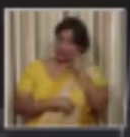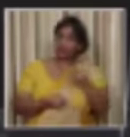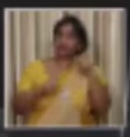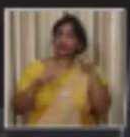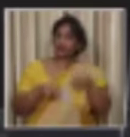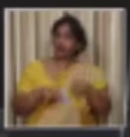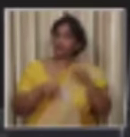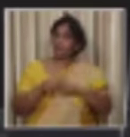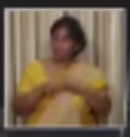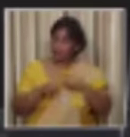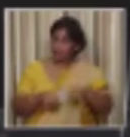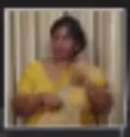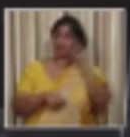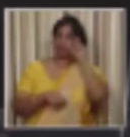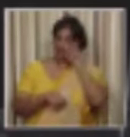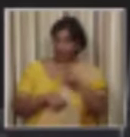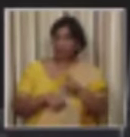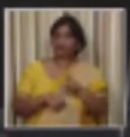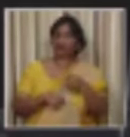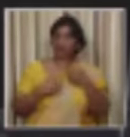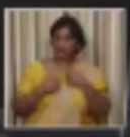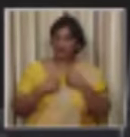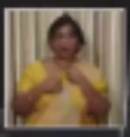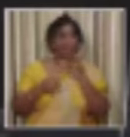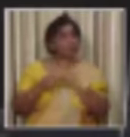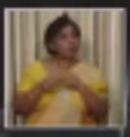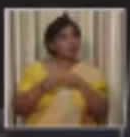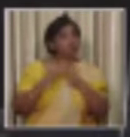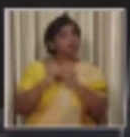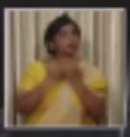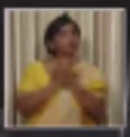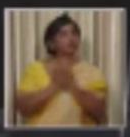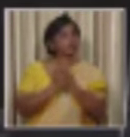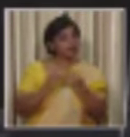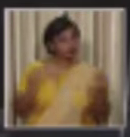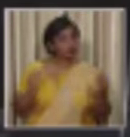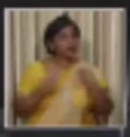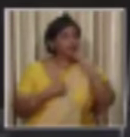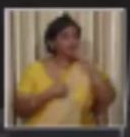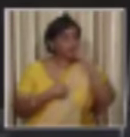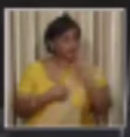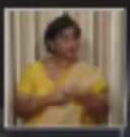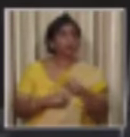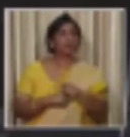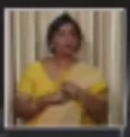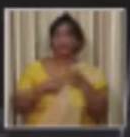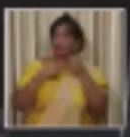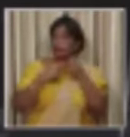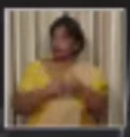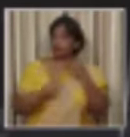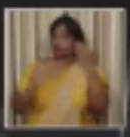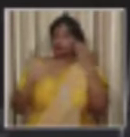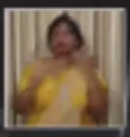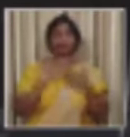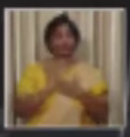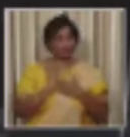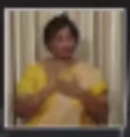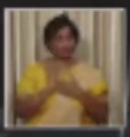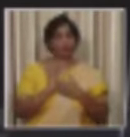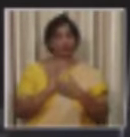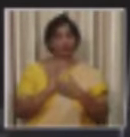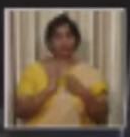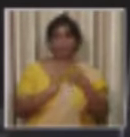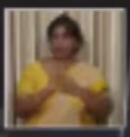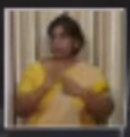අපි මේ ප්‍රශ්නේ අද දකිනවා. අපි මේ ප්‍රශ්නට විසඳුම ඇත්ත වශයෙන්ම යථාර්ථවාදීව